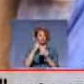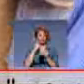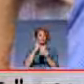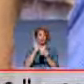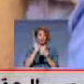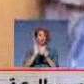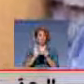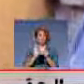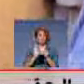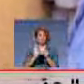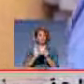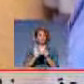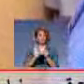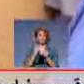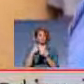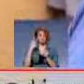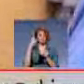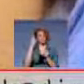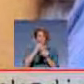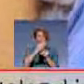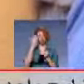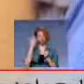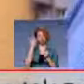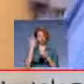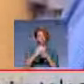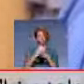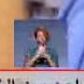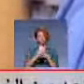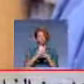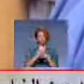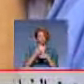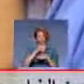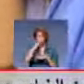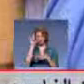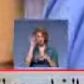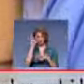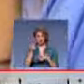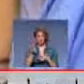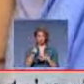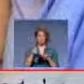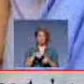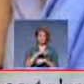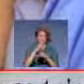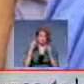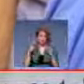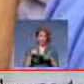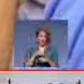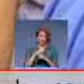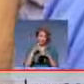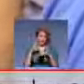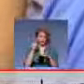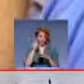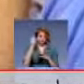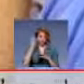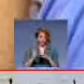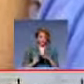الحاجه يعني مجهوله المصدر او مجهول الفاعل يبقى ده جن وسحر، مش لازم. طيب احنا علشان برضك